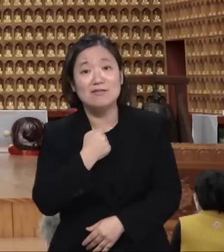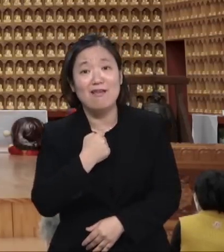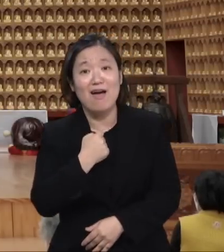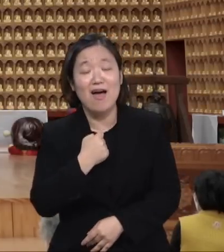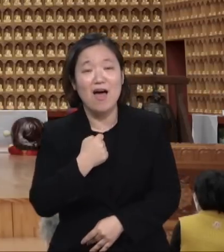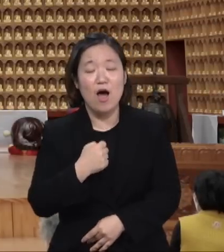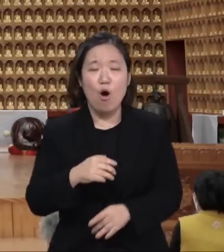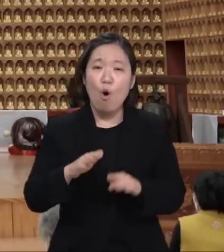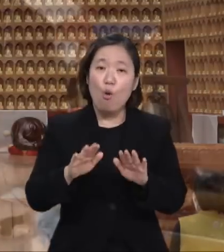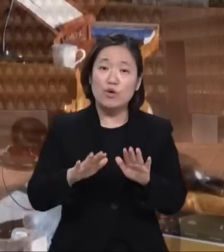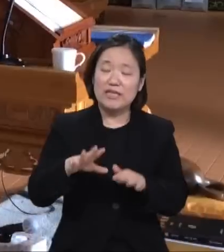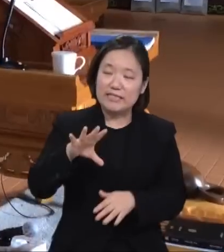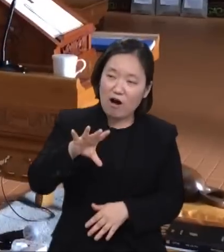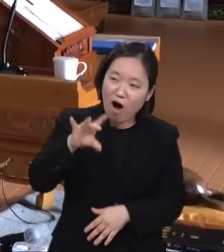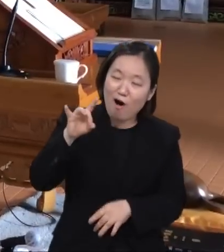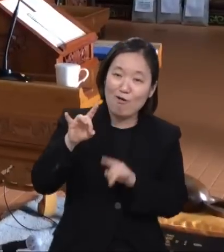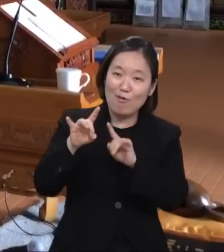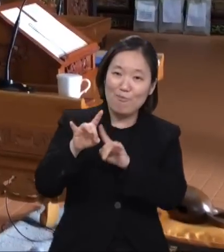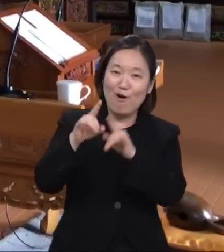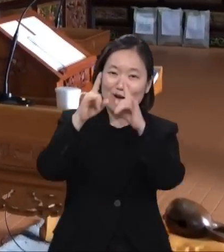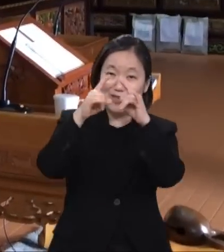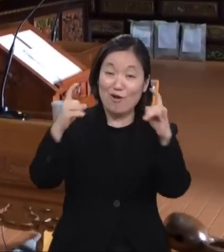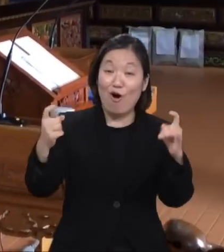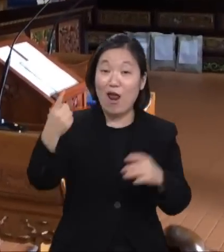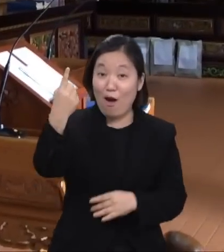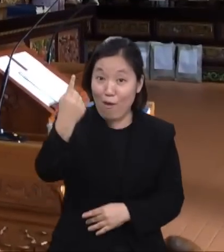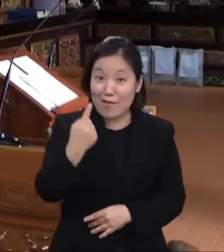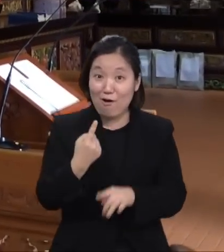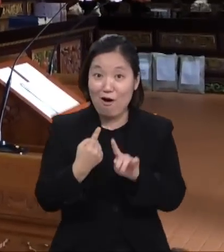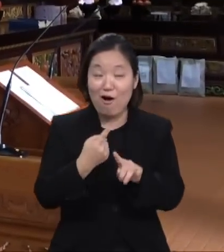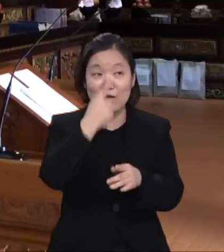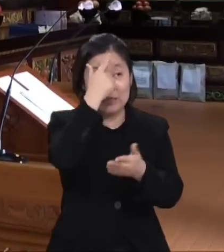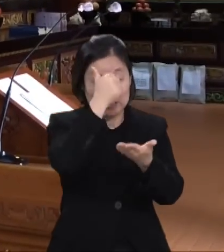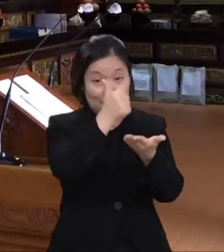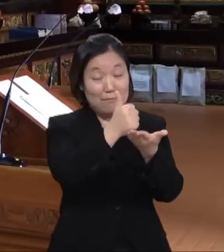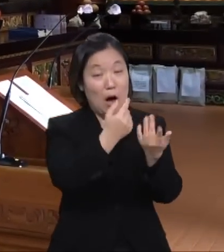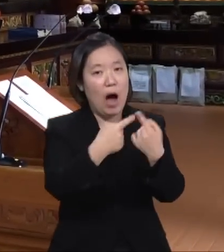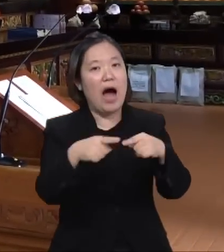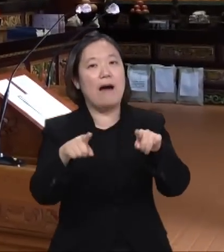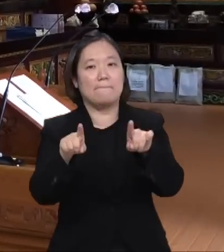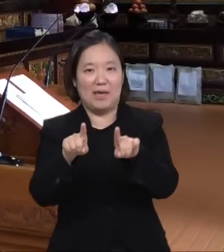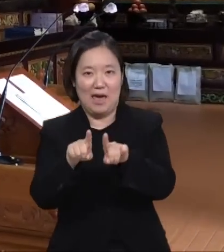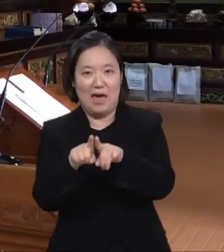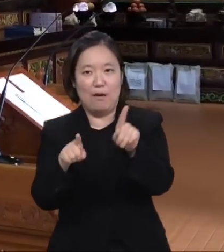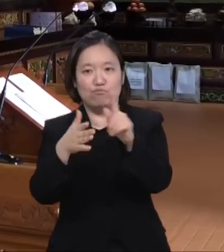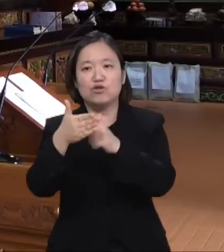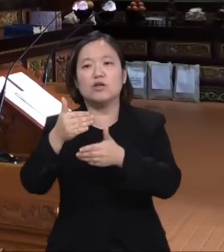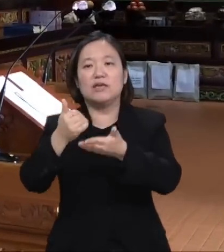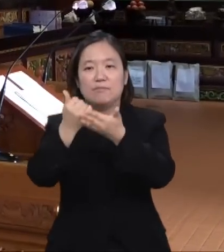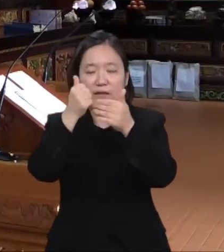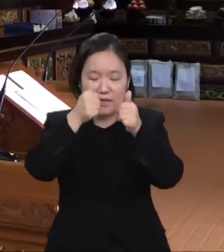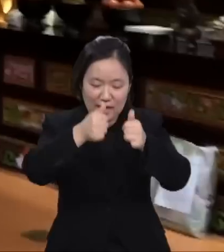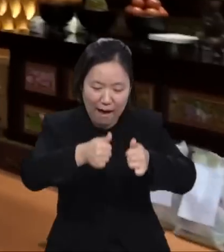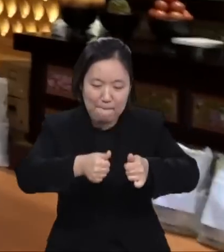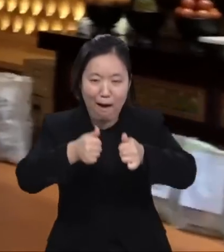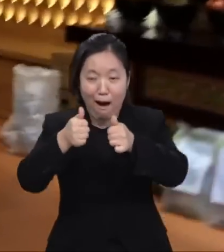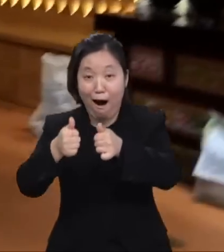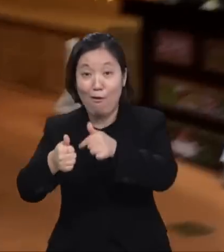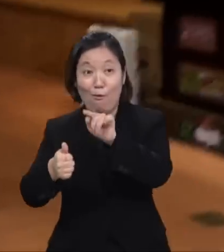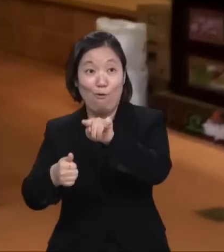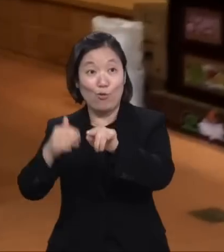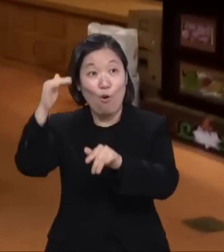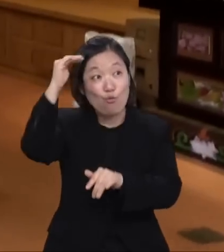정법사에 와서 우리 주짓수 하고 함께 도량을 찬찬히 이렇게 참배를 드렸습니다 그리고 제가